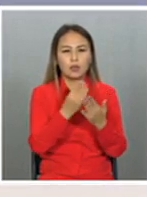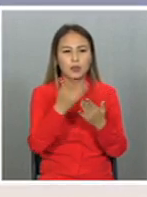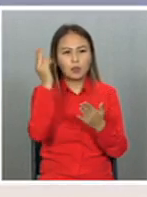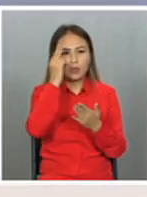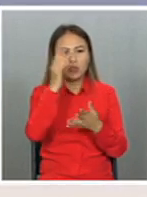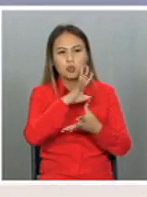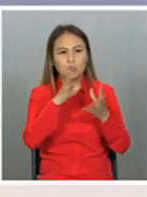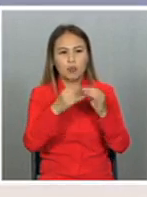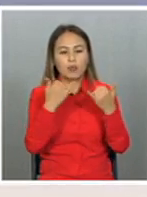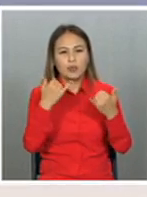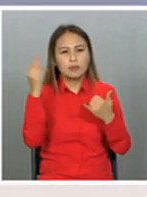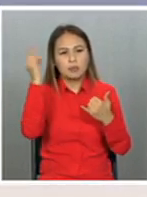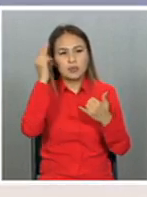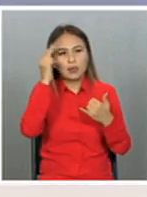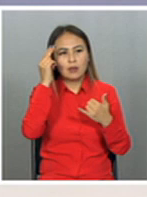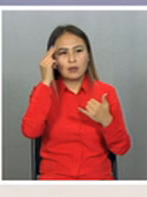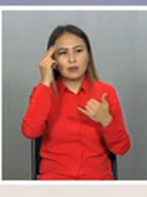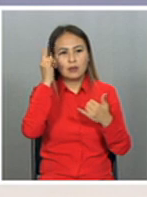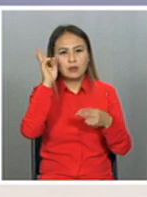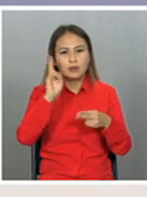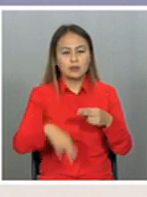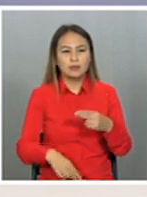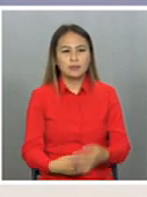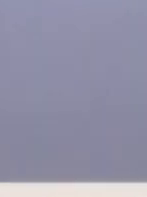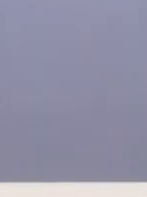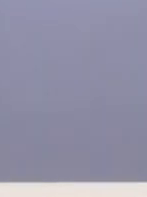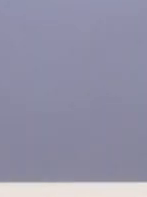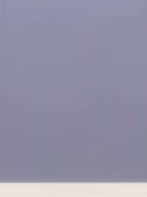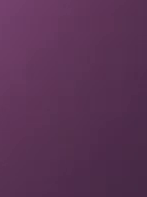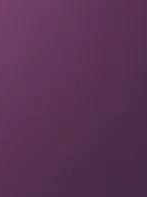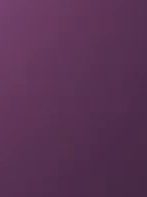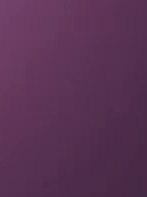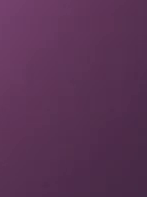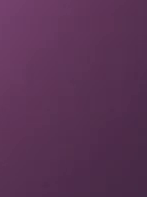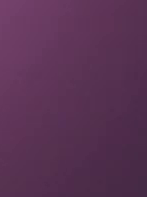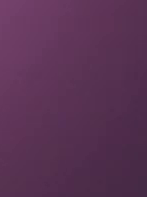оқушылар, сонымен бүгінгі біздің сабағымыз аяқталды. Сау болыңыздар!